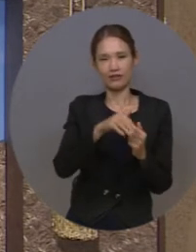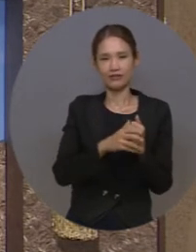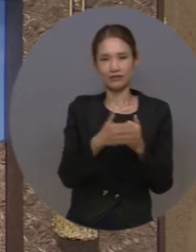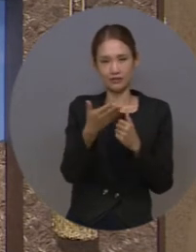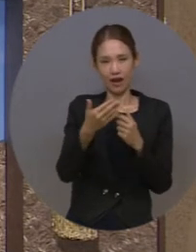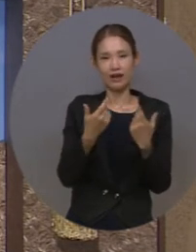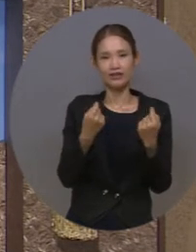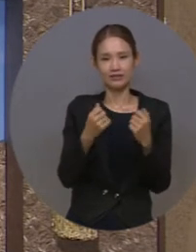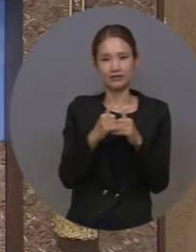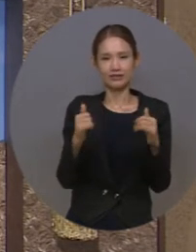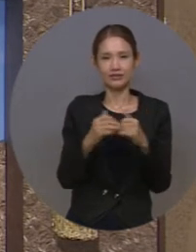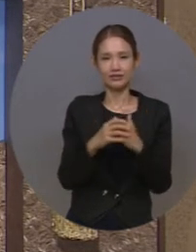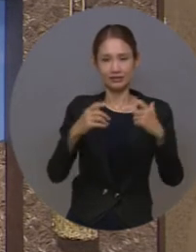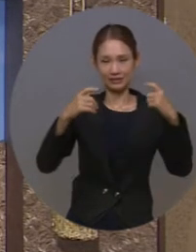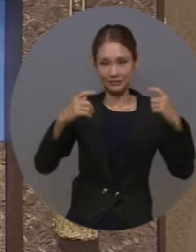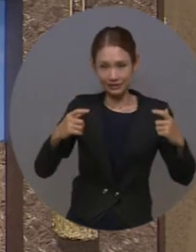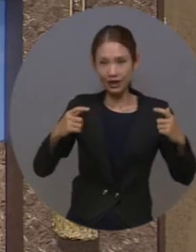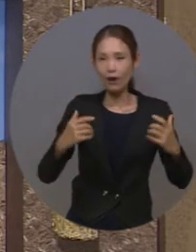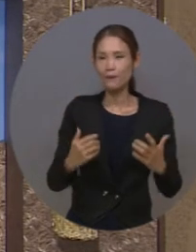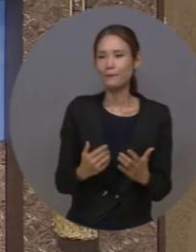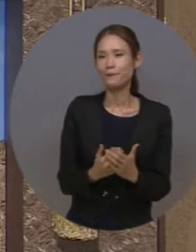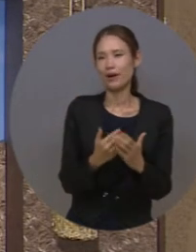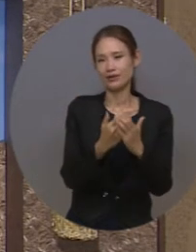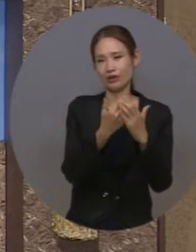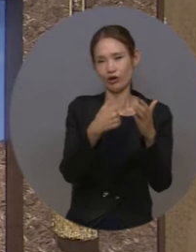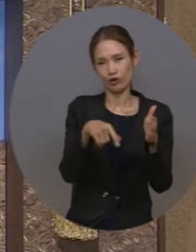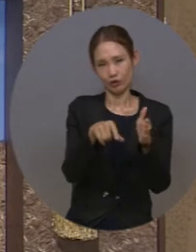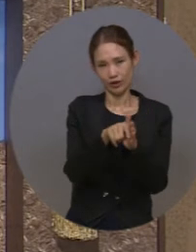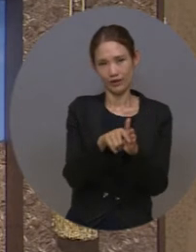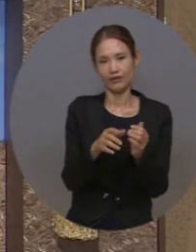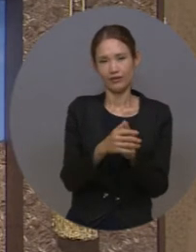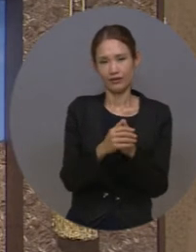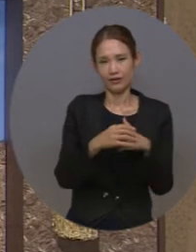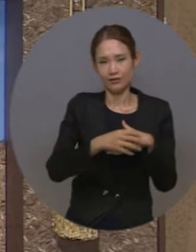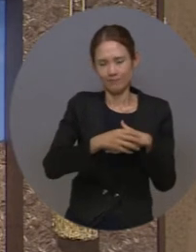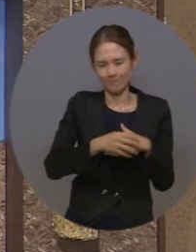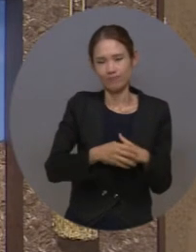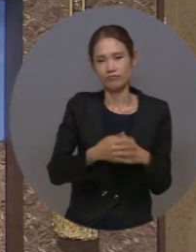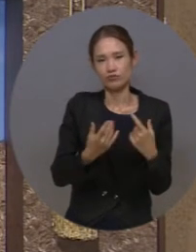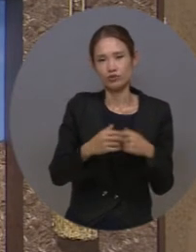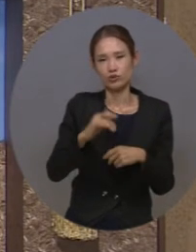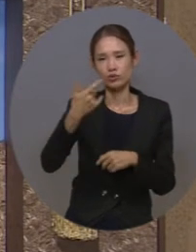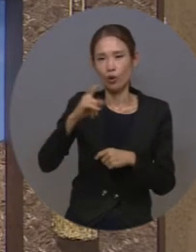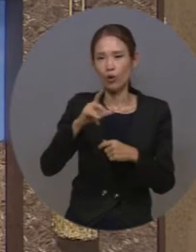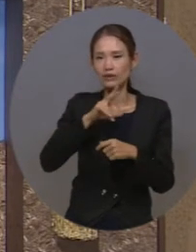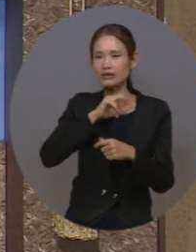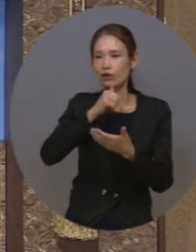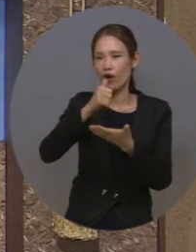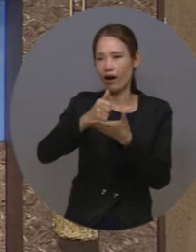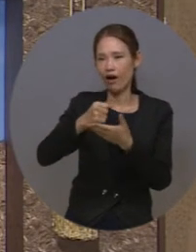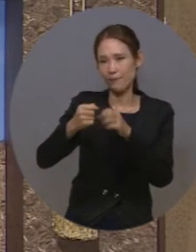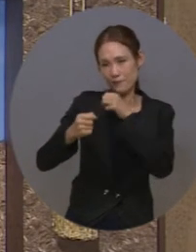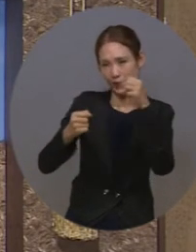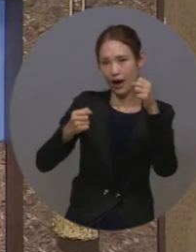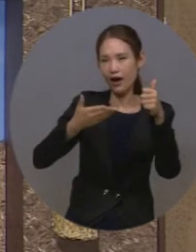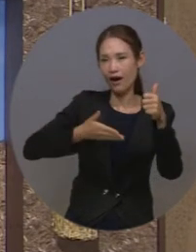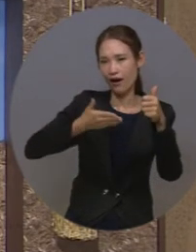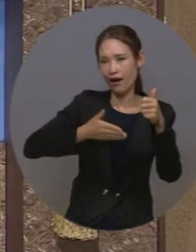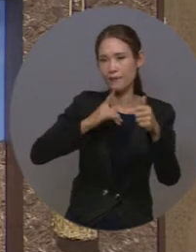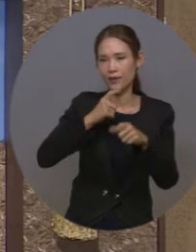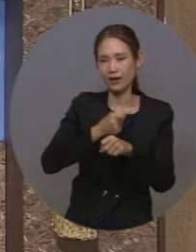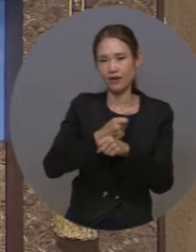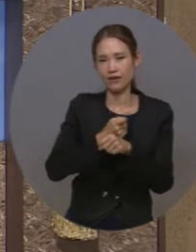같은 사람이 더 지역 발전을 위해서 하업을 위해서 도의원을 했으면 좋겠다라는 권유를 많이